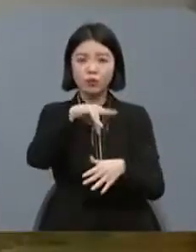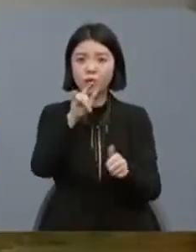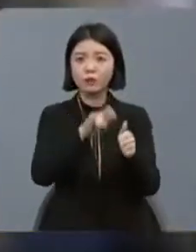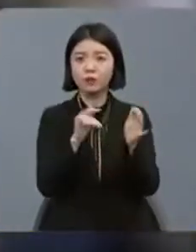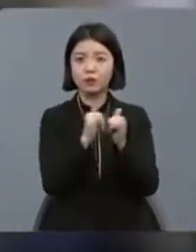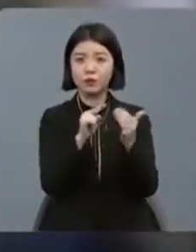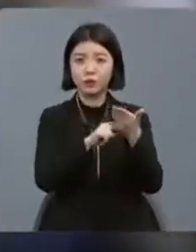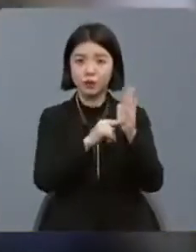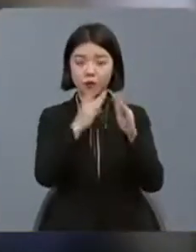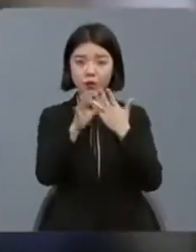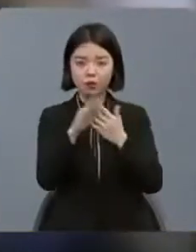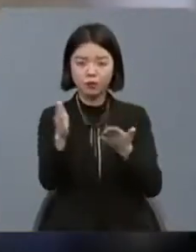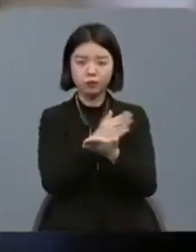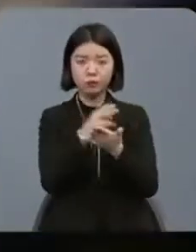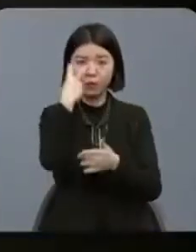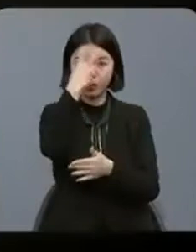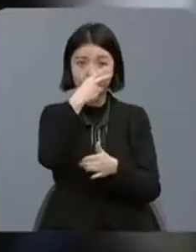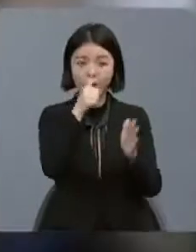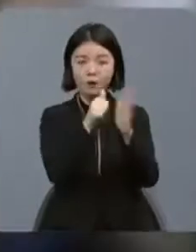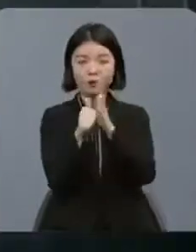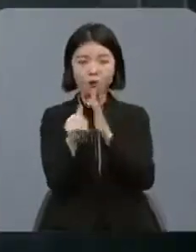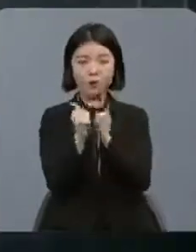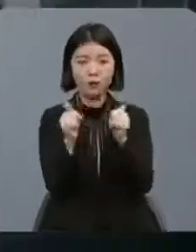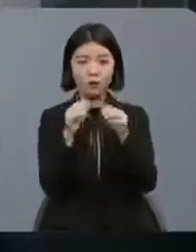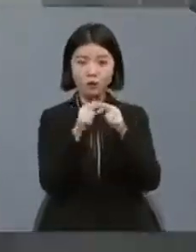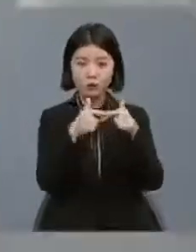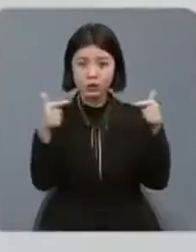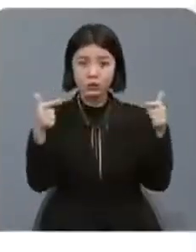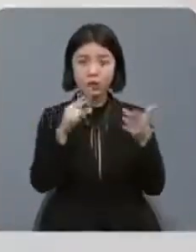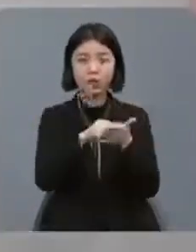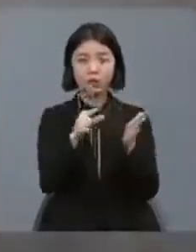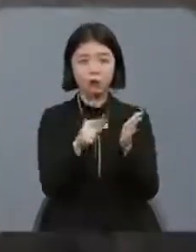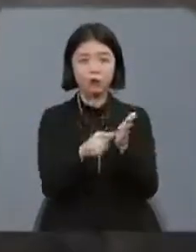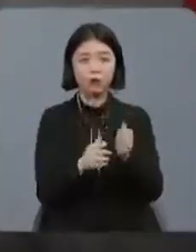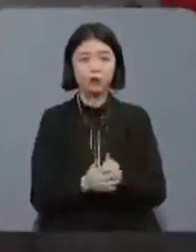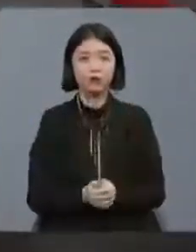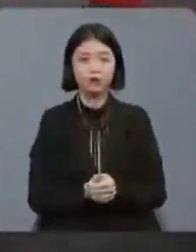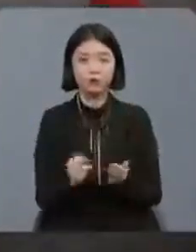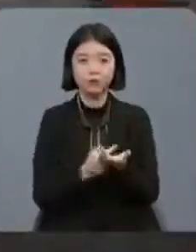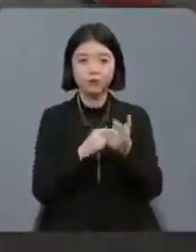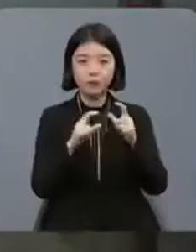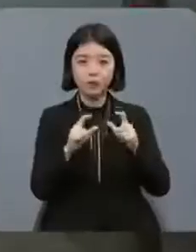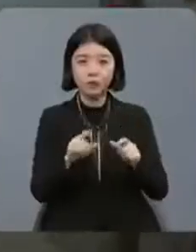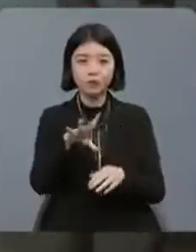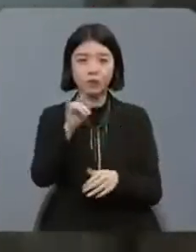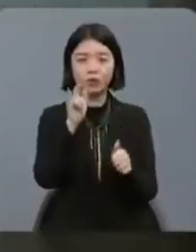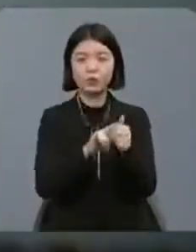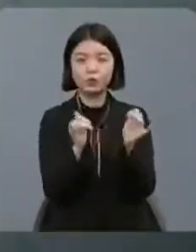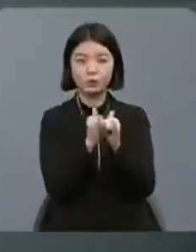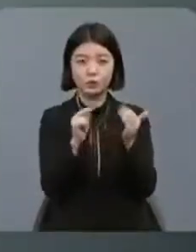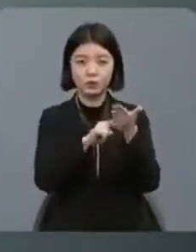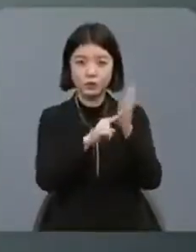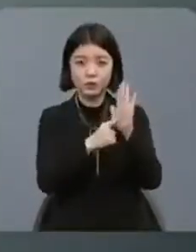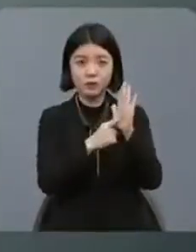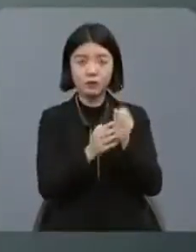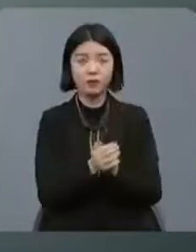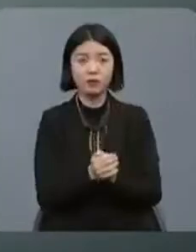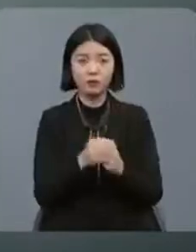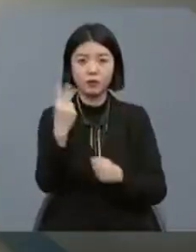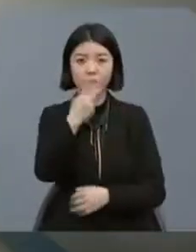확진자가 나오면서 선별진료소 방문자도 급증한 만큼 제주에서 첫 확진자가 발생한